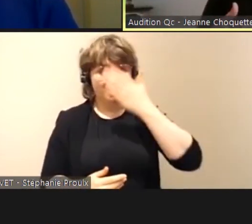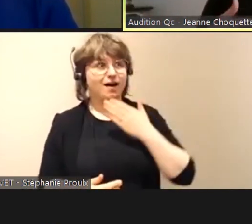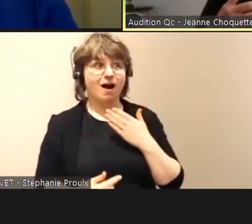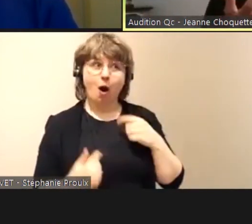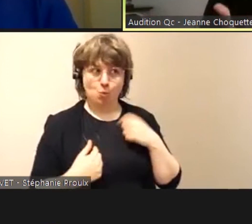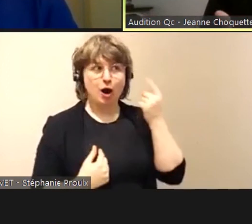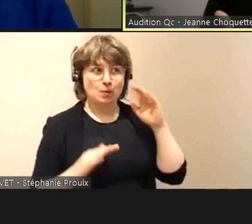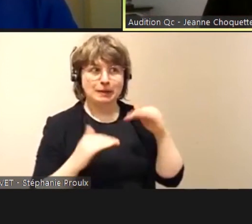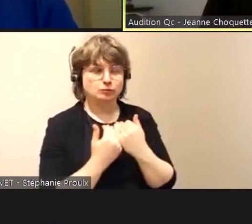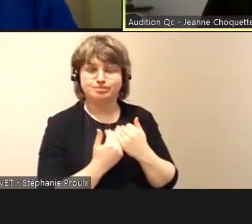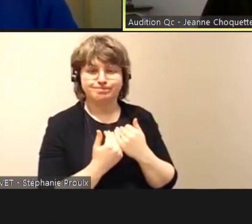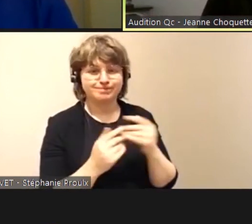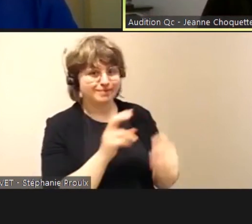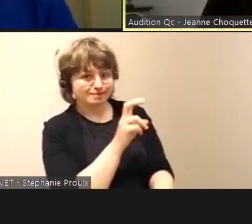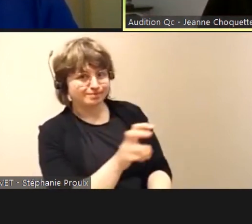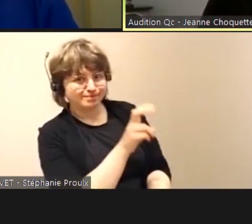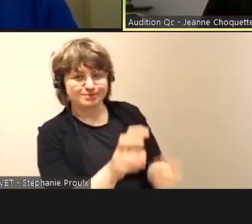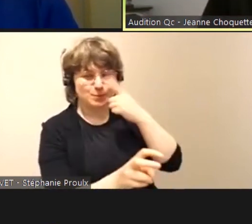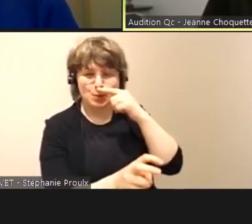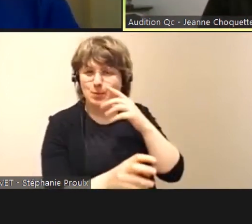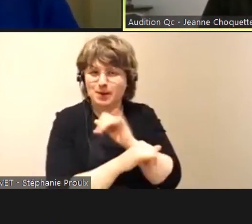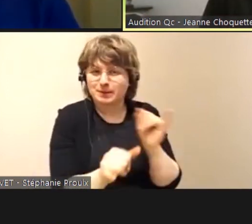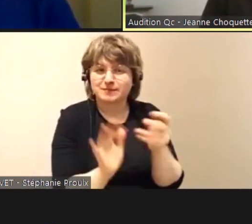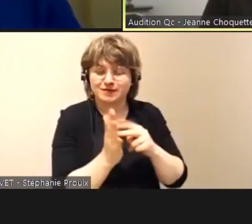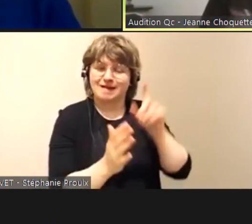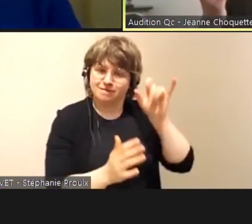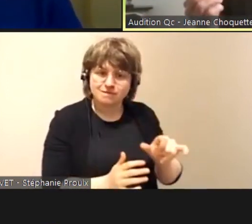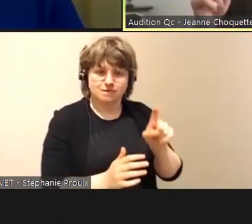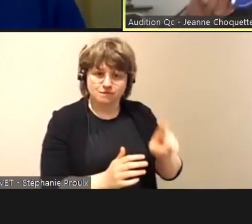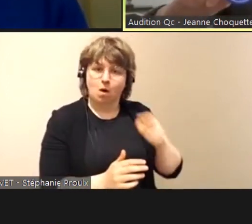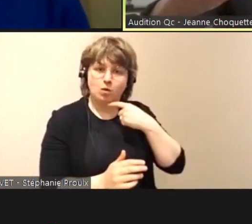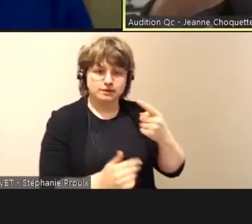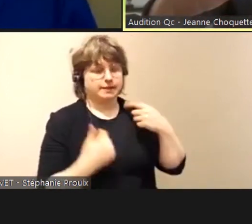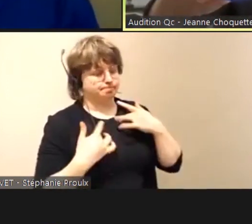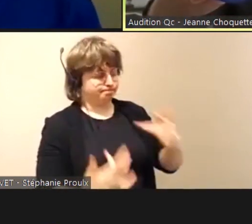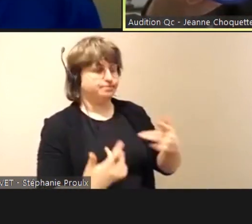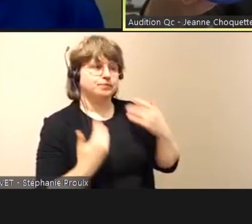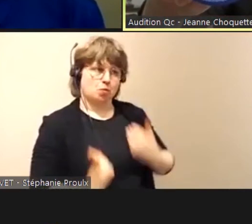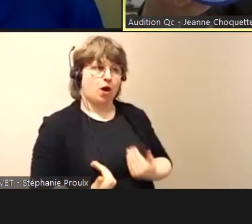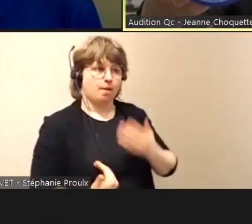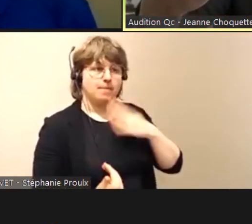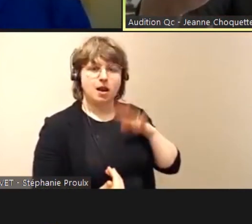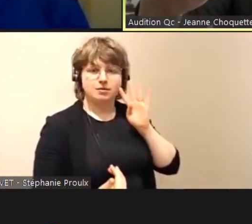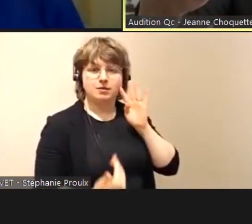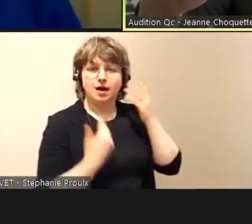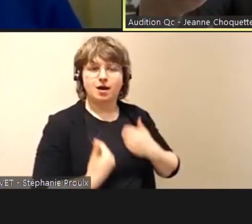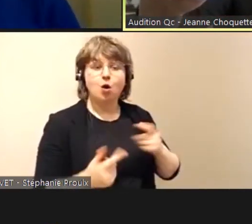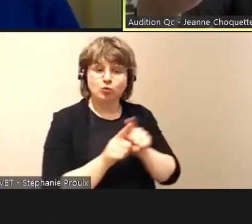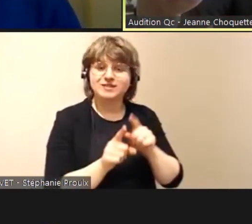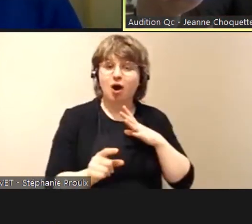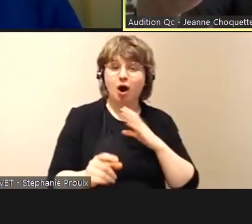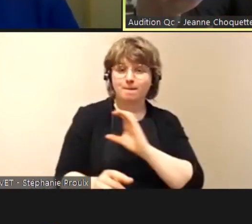on ne peut plus lire sur les lèvres. Alors, il faut s'identifier. C'est pour ça qu'on a des accessoires,